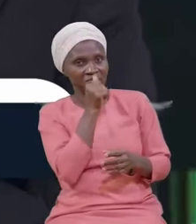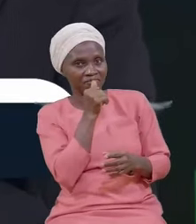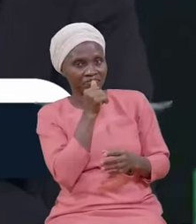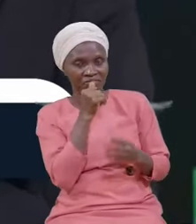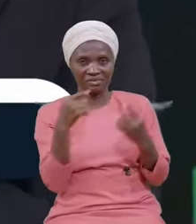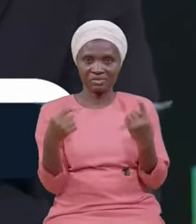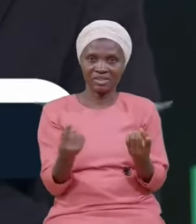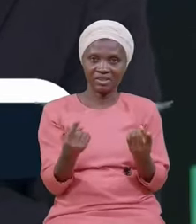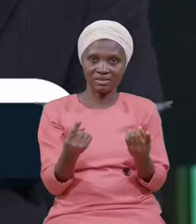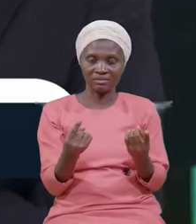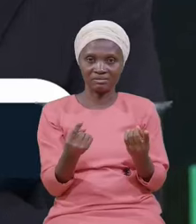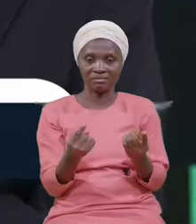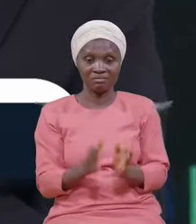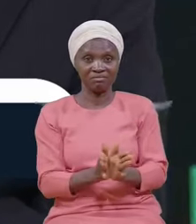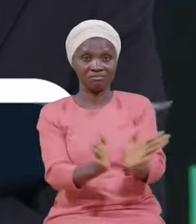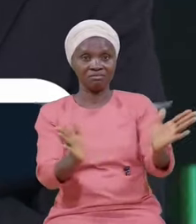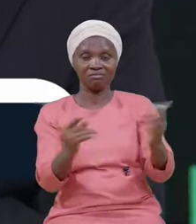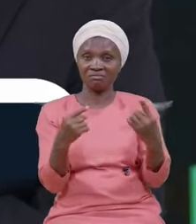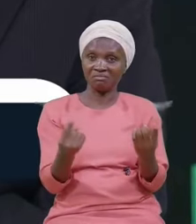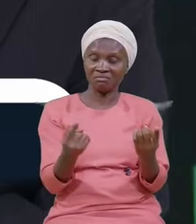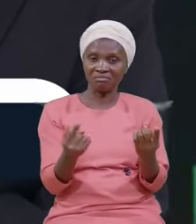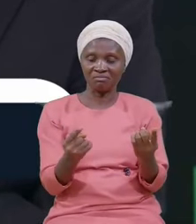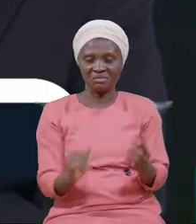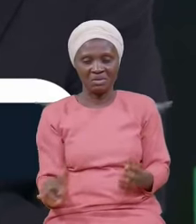public, péché commun,